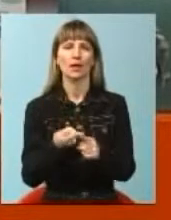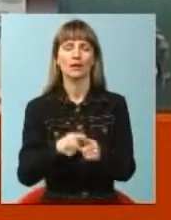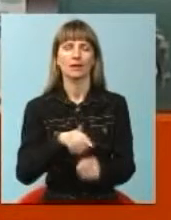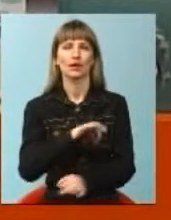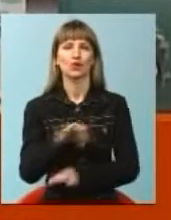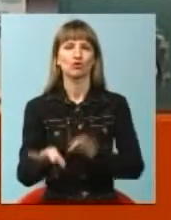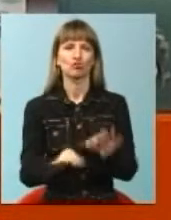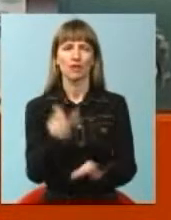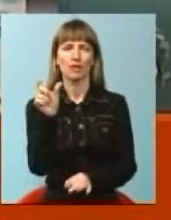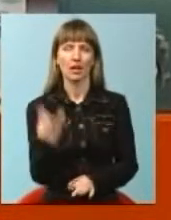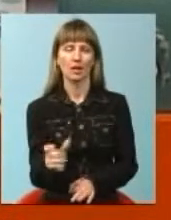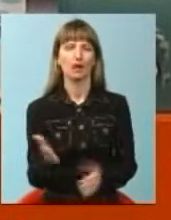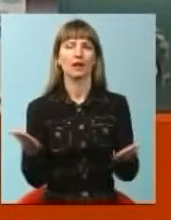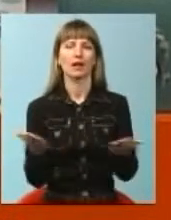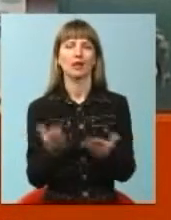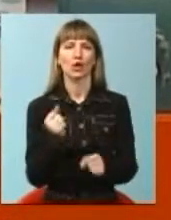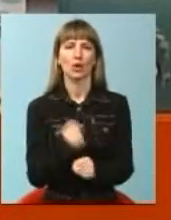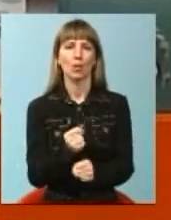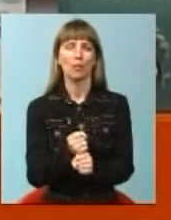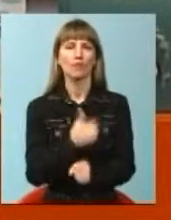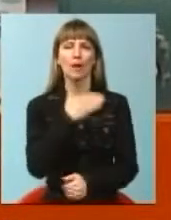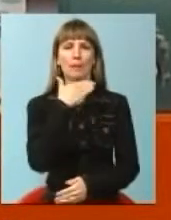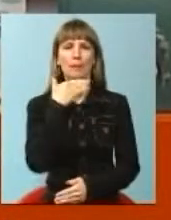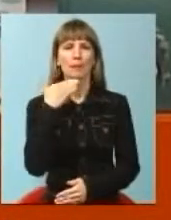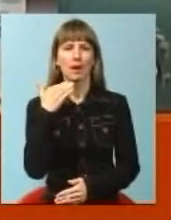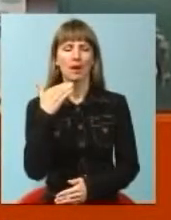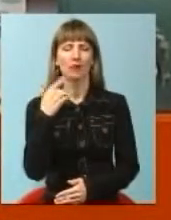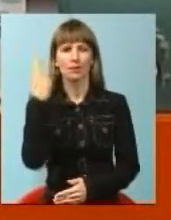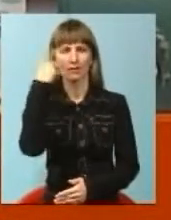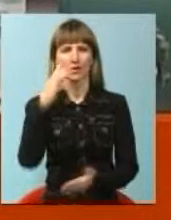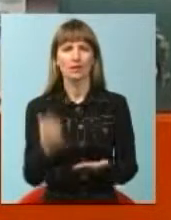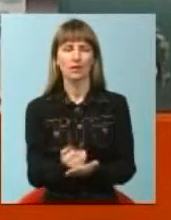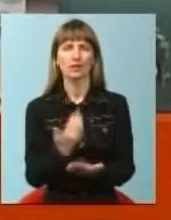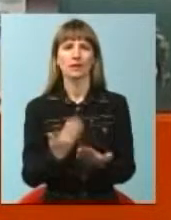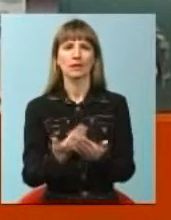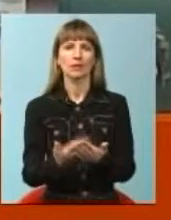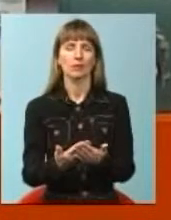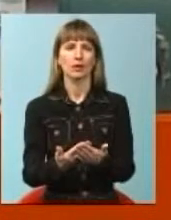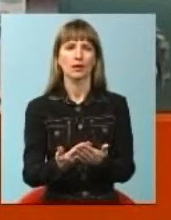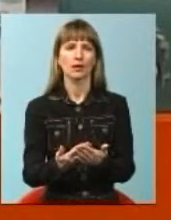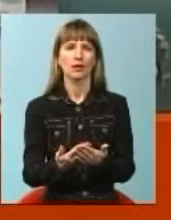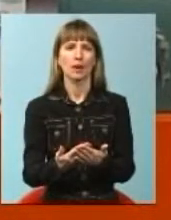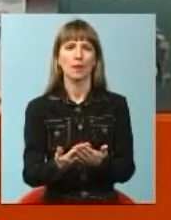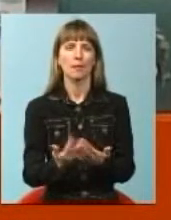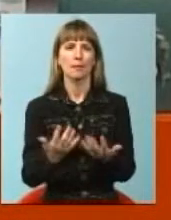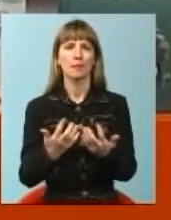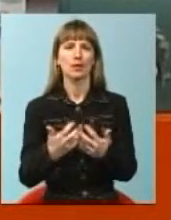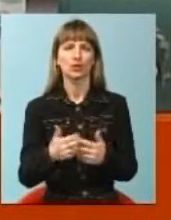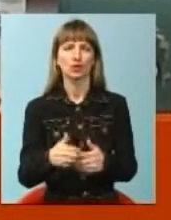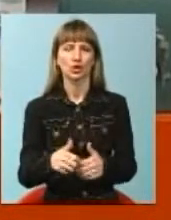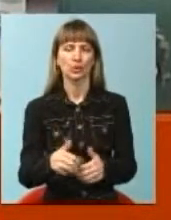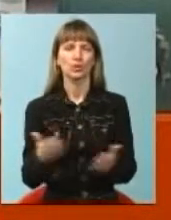інженер, який робив багато різних винаходів. Наприклад, літальну машину, яка була,